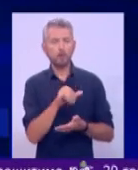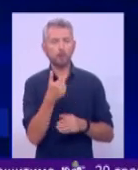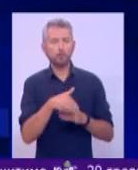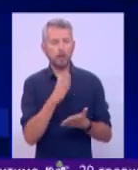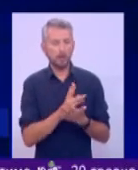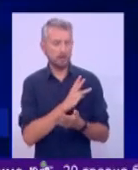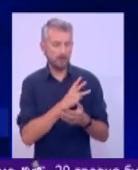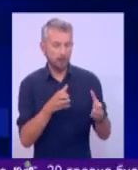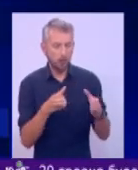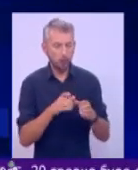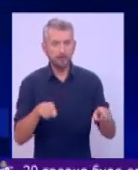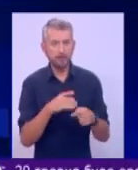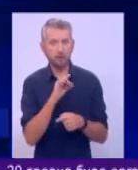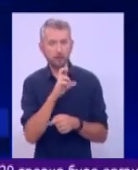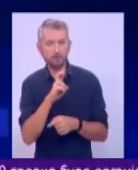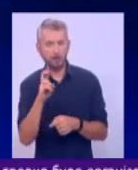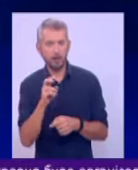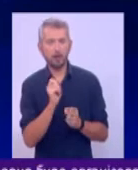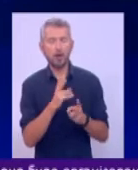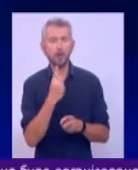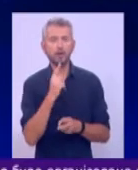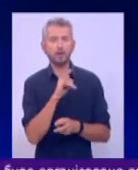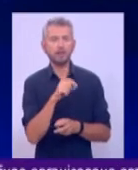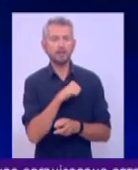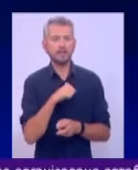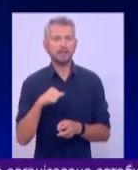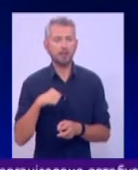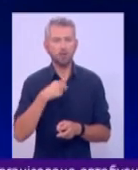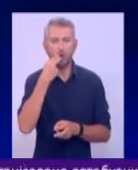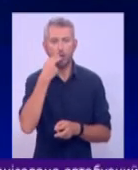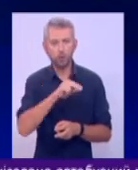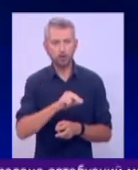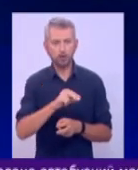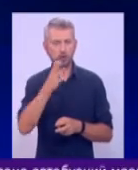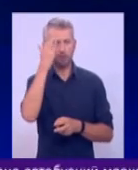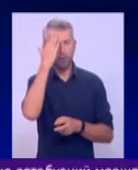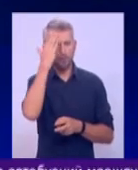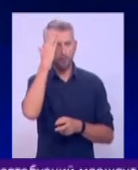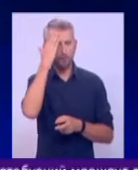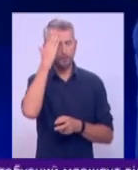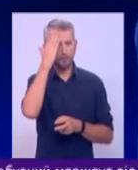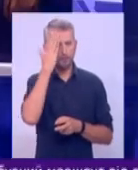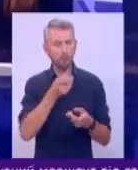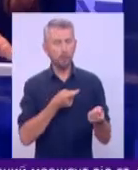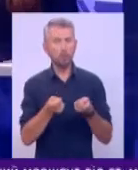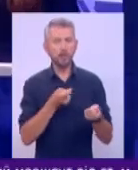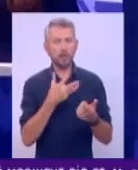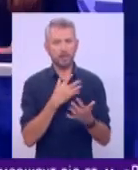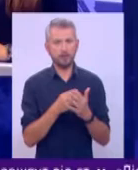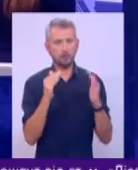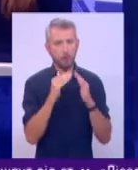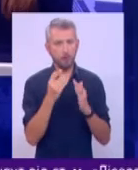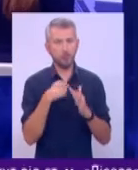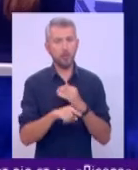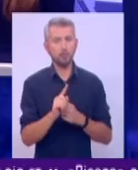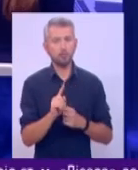есть инициативная группа, создайте ОСББ как один из самых лучших способов управления своим домом, потому